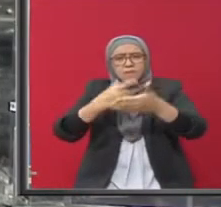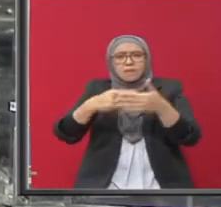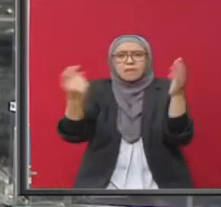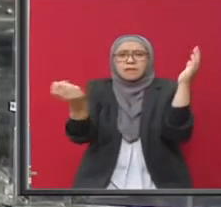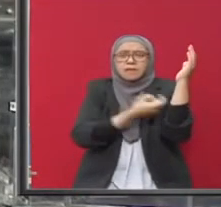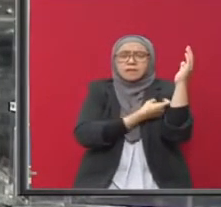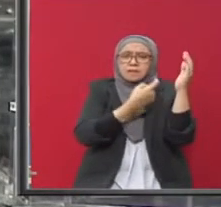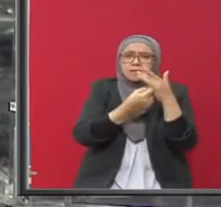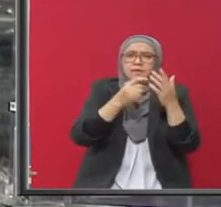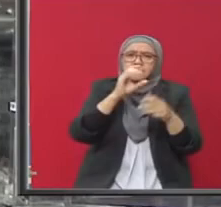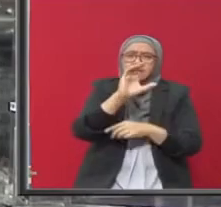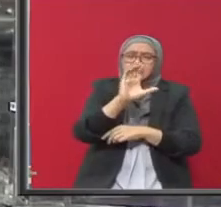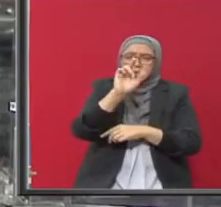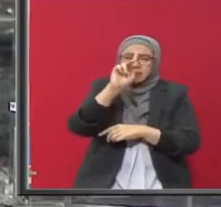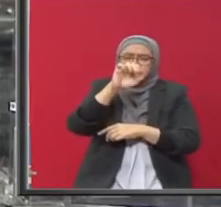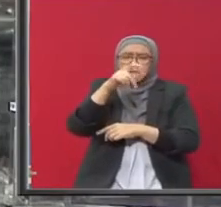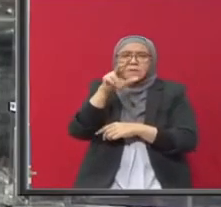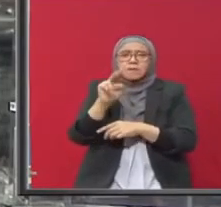ini.